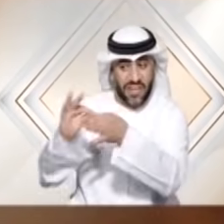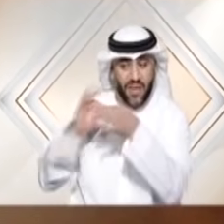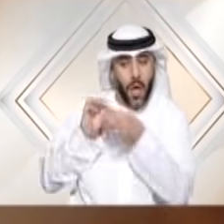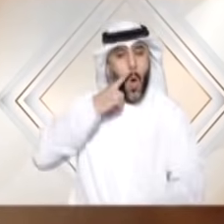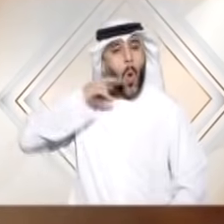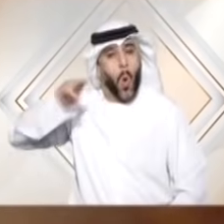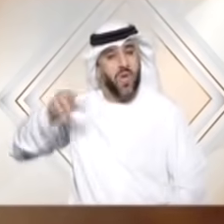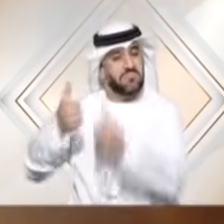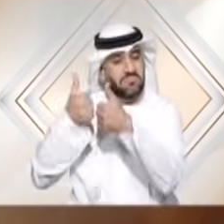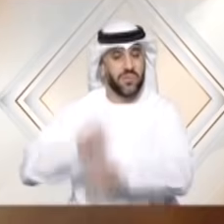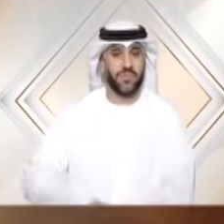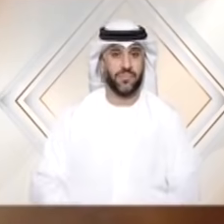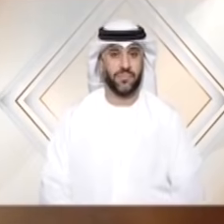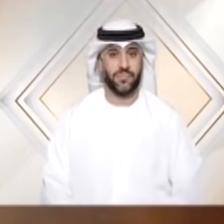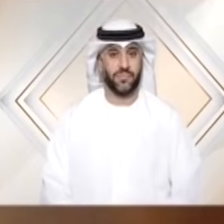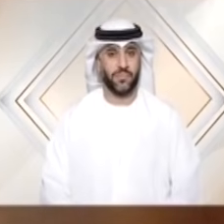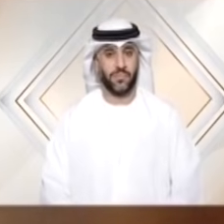لله رجع. بعد فترة